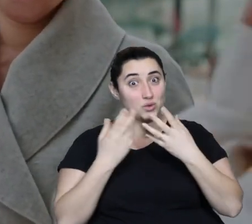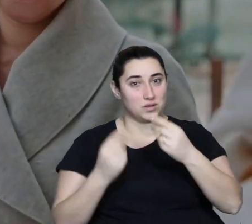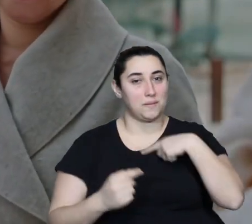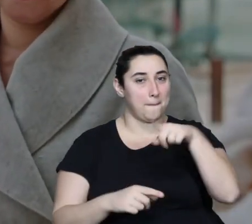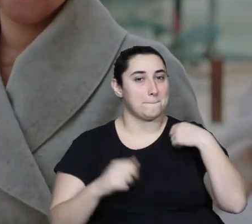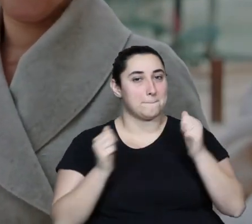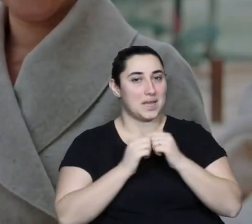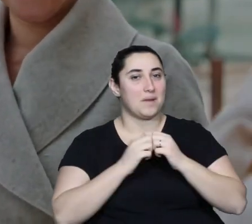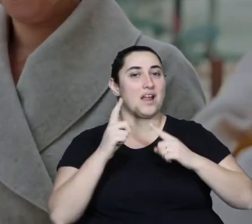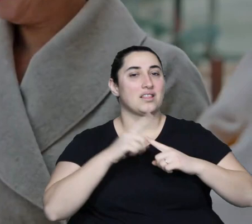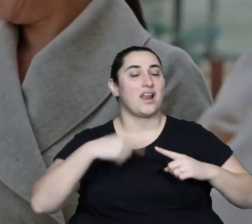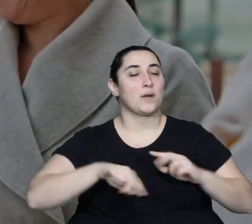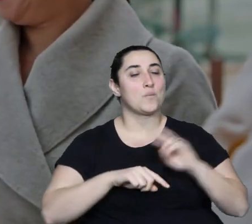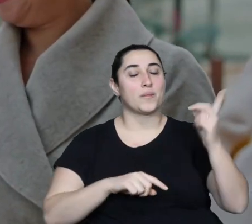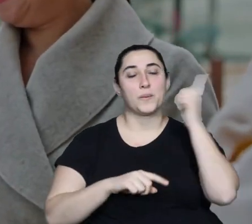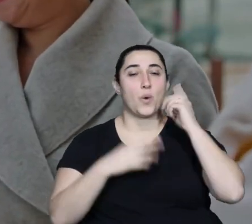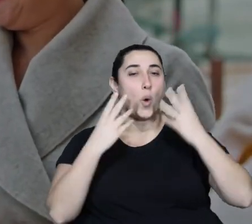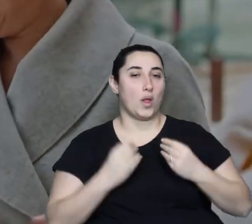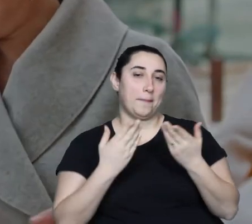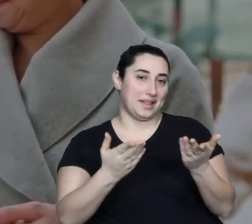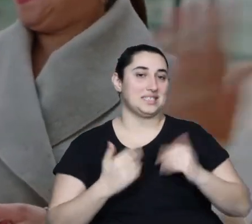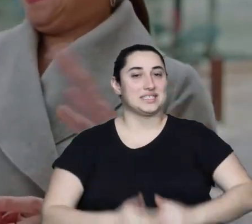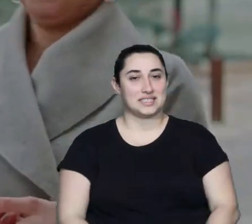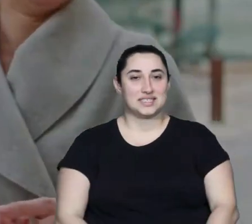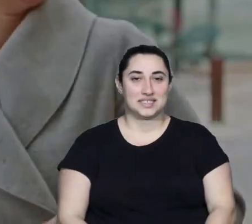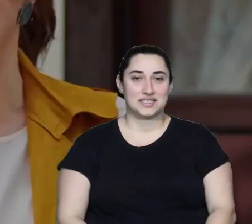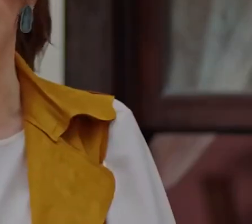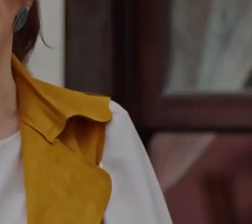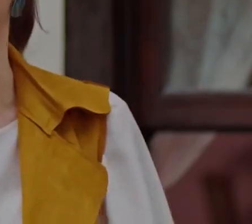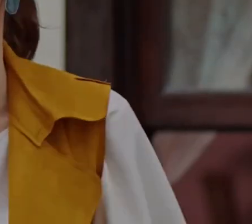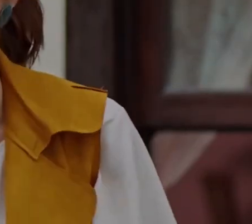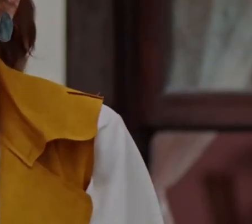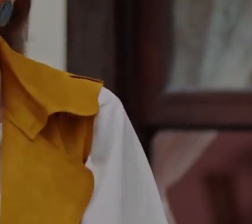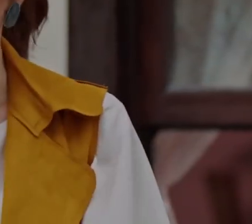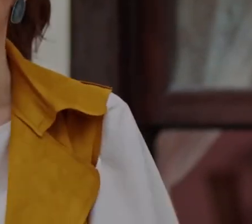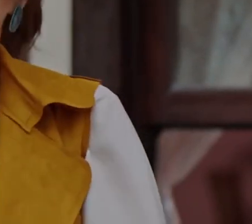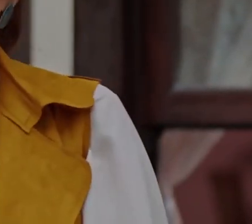...benimle birlikte Taraklı'nın moda ikonu olmaya hak kazanabilirsin.